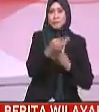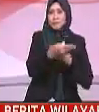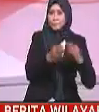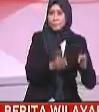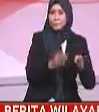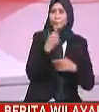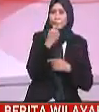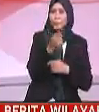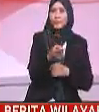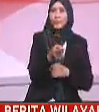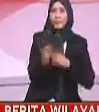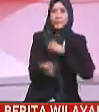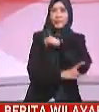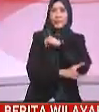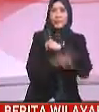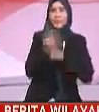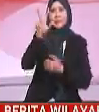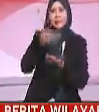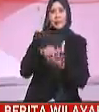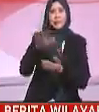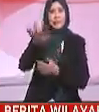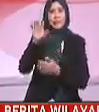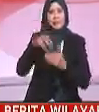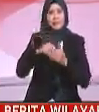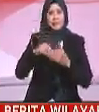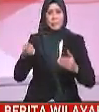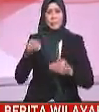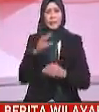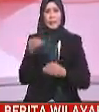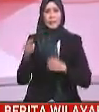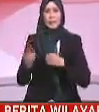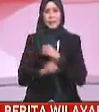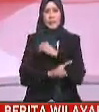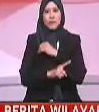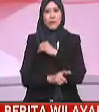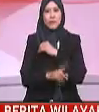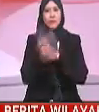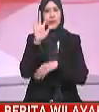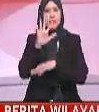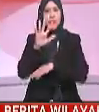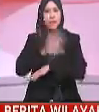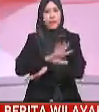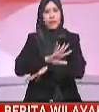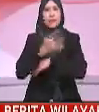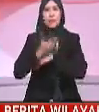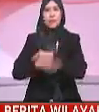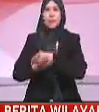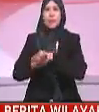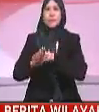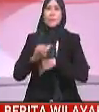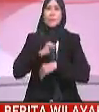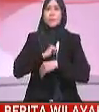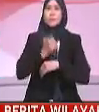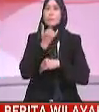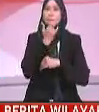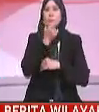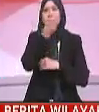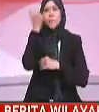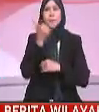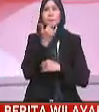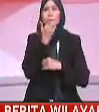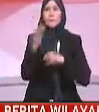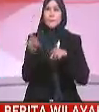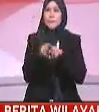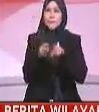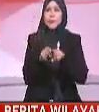Zulhakimi Masti didenda RM3,500 dan penjara 5 hari selepas tertuduh mengaku bersalah atas kesalahan